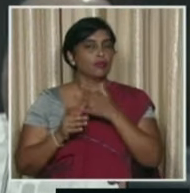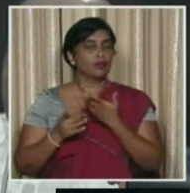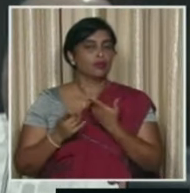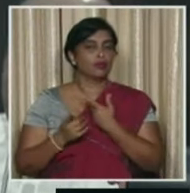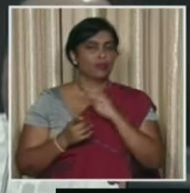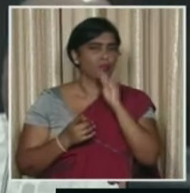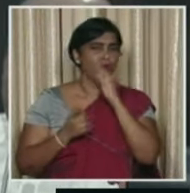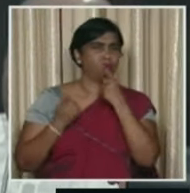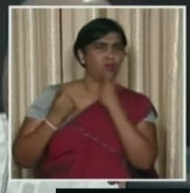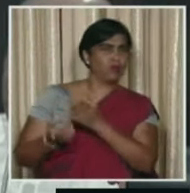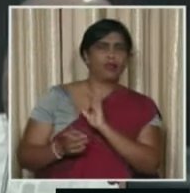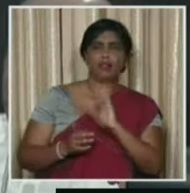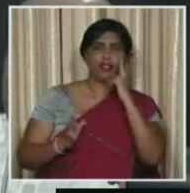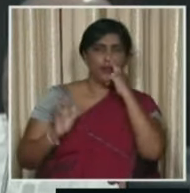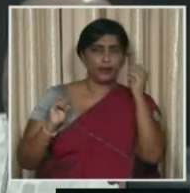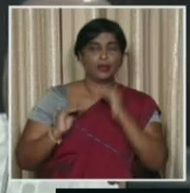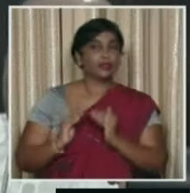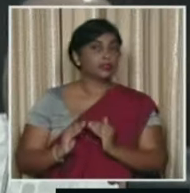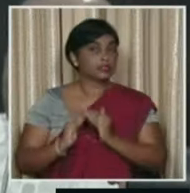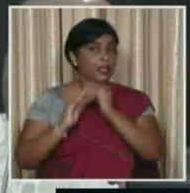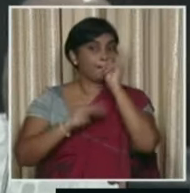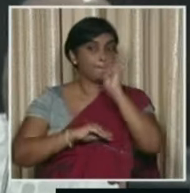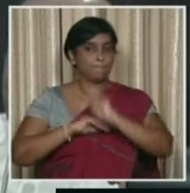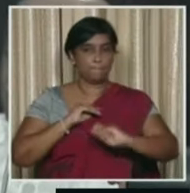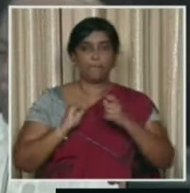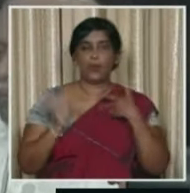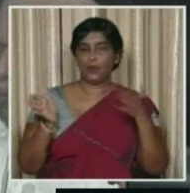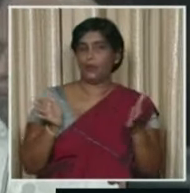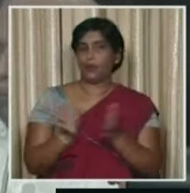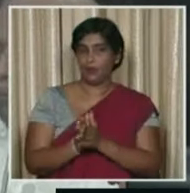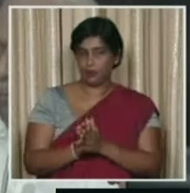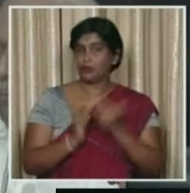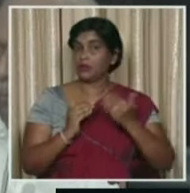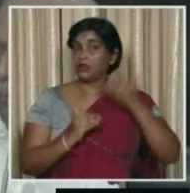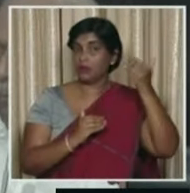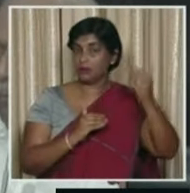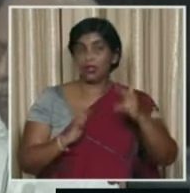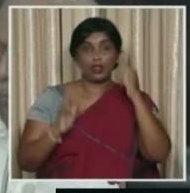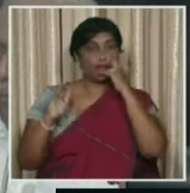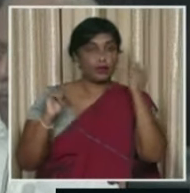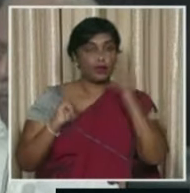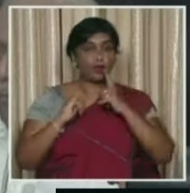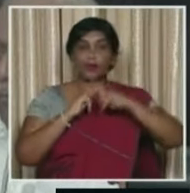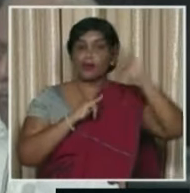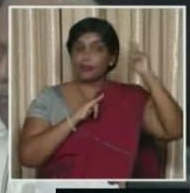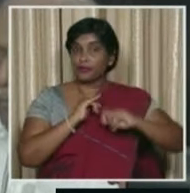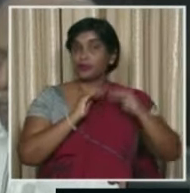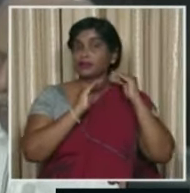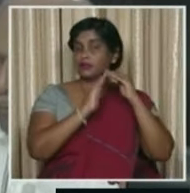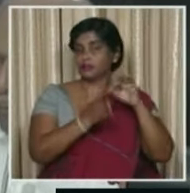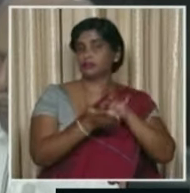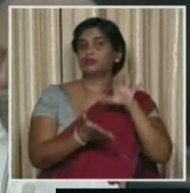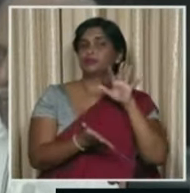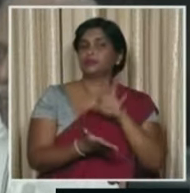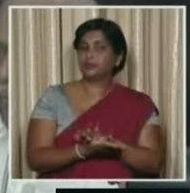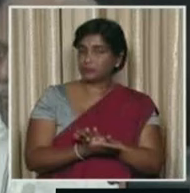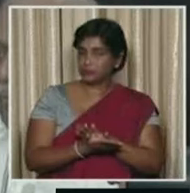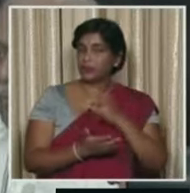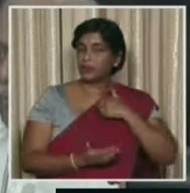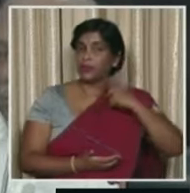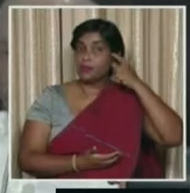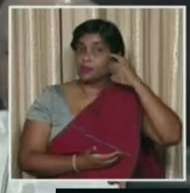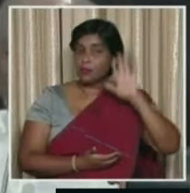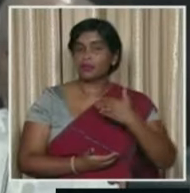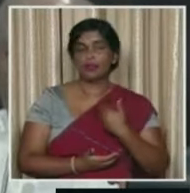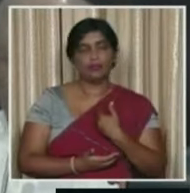සිද්ධියක් නෙවෙයි. නුවර එළියේ සංවර්ධන සැලැස්මේ කොටසක්. අනාගතයේ නුවර එළියේ විශ්වවිද්‍යාලයක් ස්ථාපිත කිරීමේ බලාපොරොත්තු